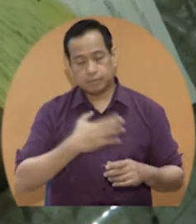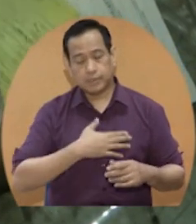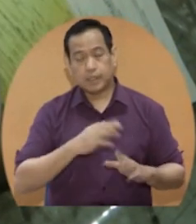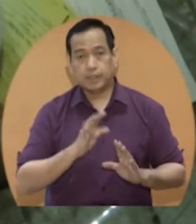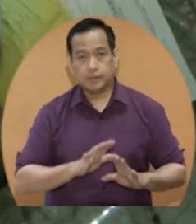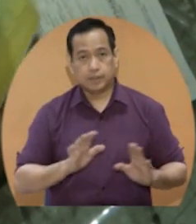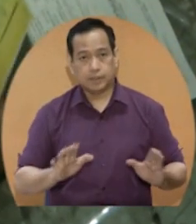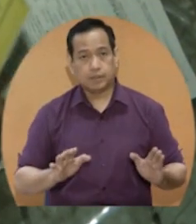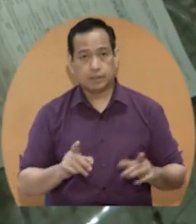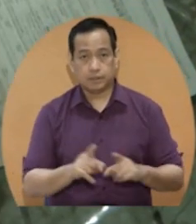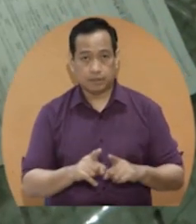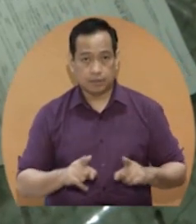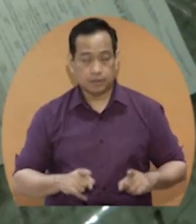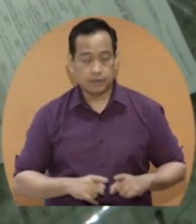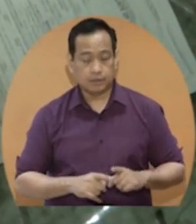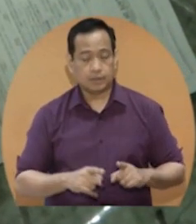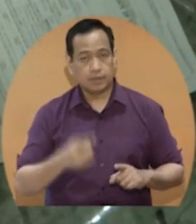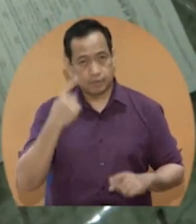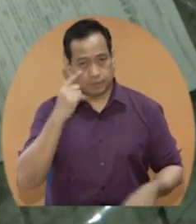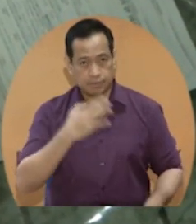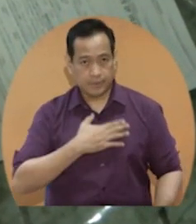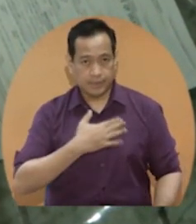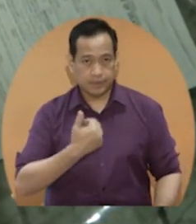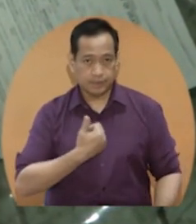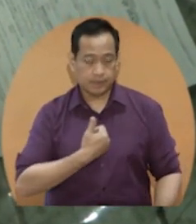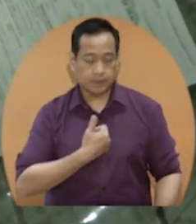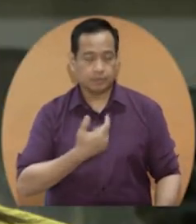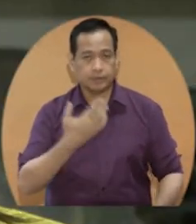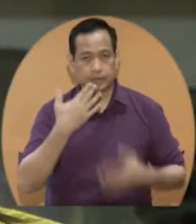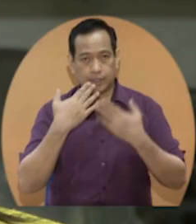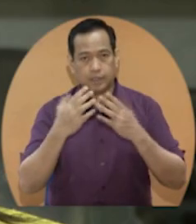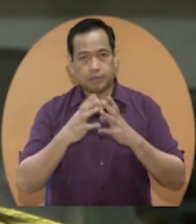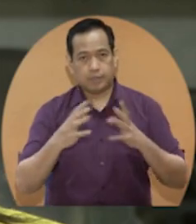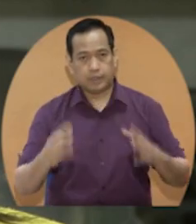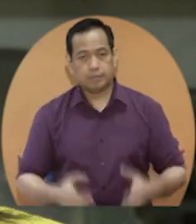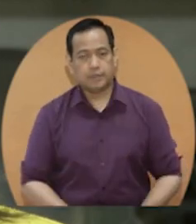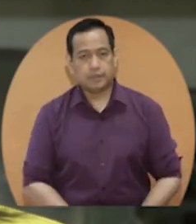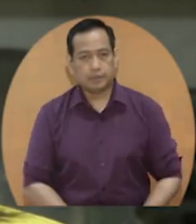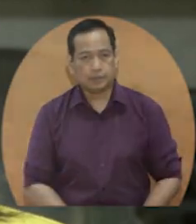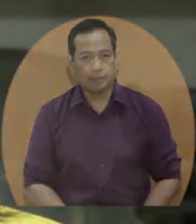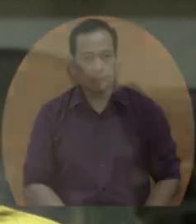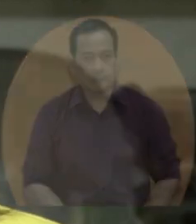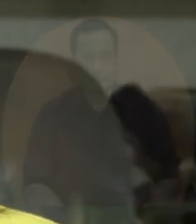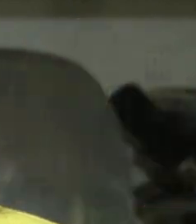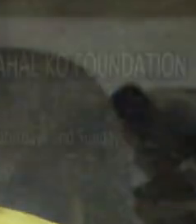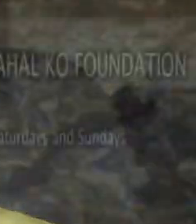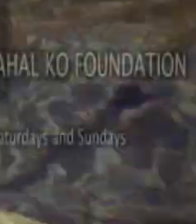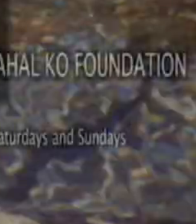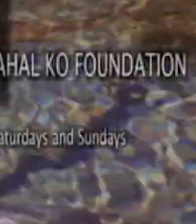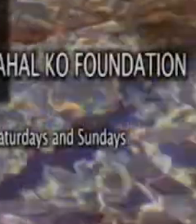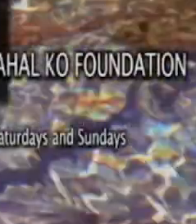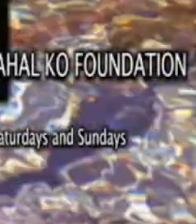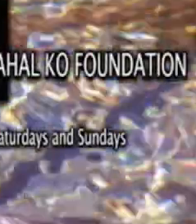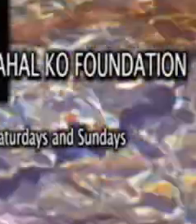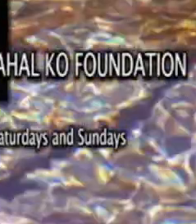po at sa sarili ko po. Maraming salamat po.